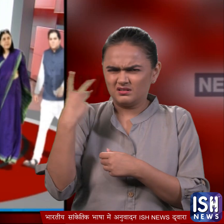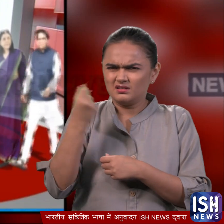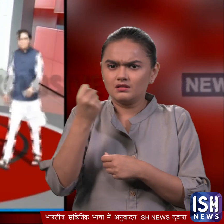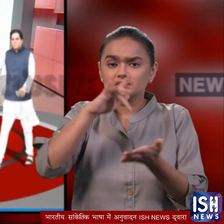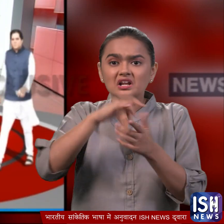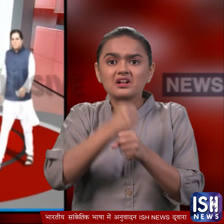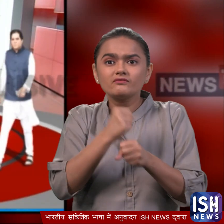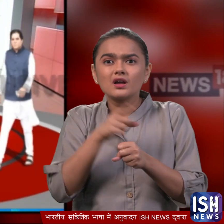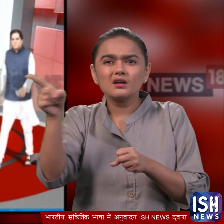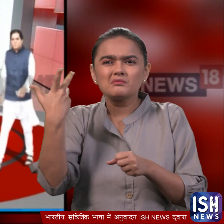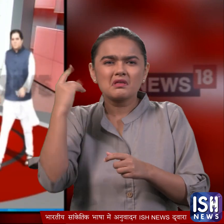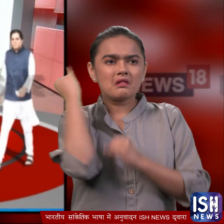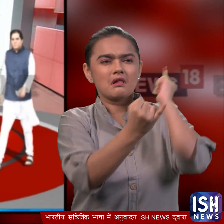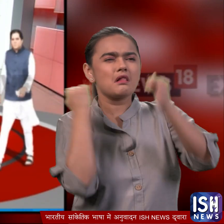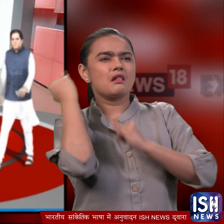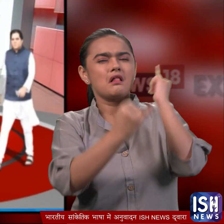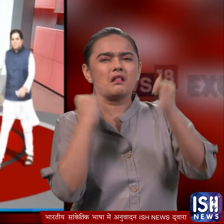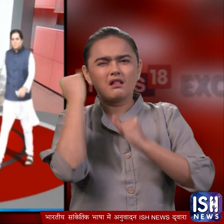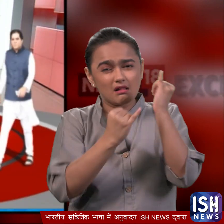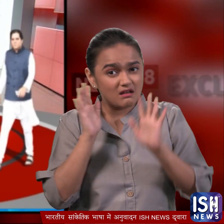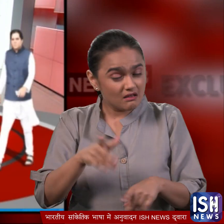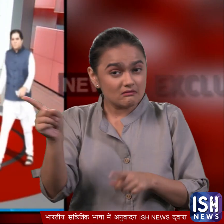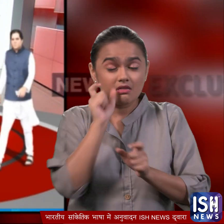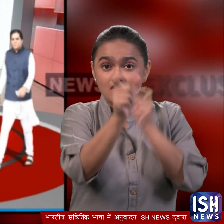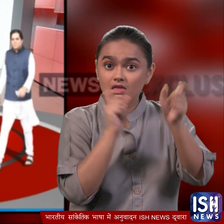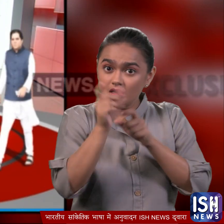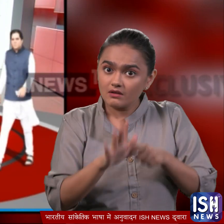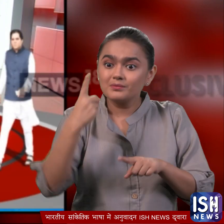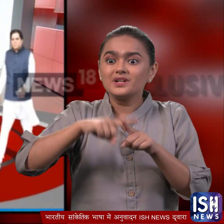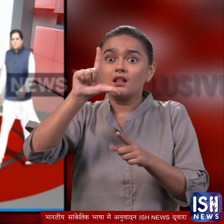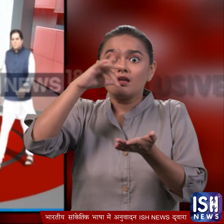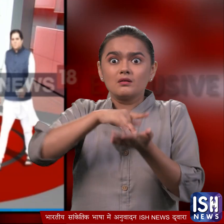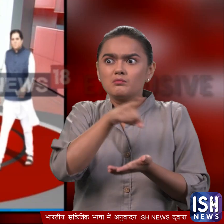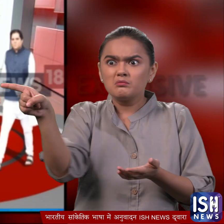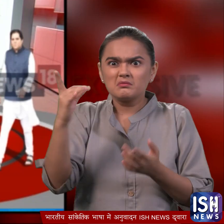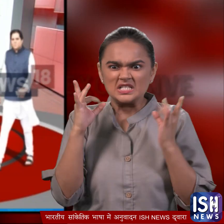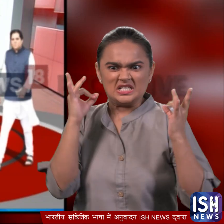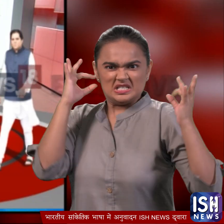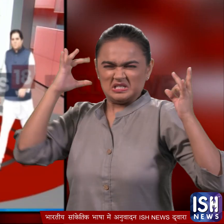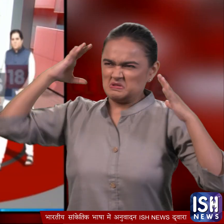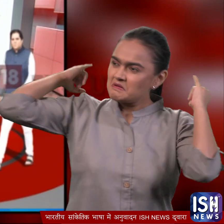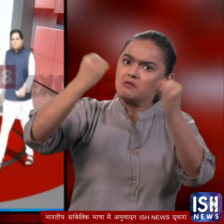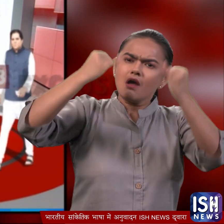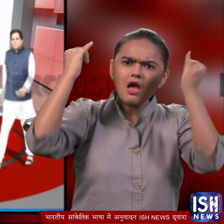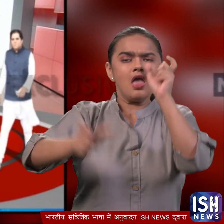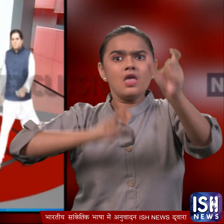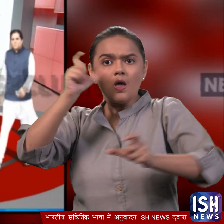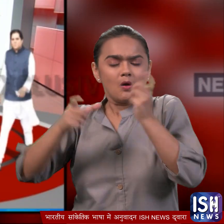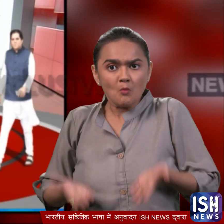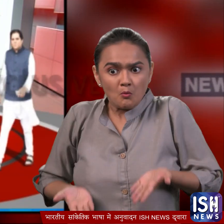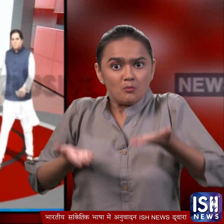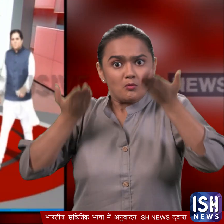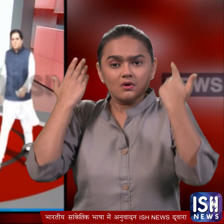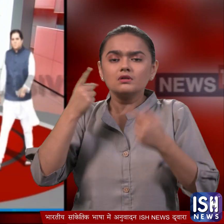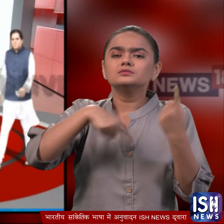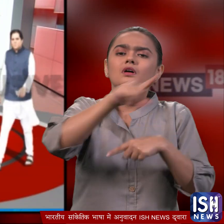गांधी पिछले कई महीनों से केंद्र सरकार की नीतियों की आलोचना कर रहे थे। यही नहीं, लखीमपुर मामले में भी वो आक्रामक बयान दे रहे हैं। माना जा